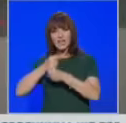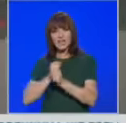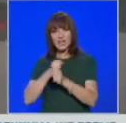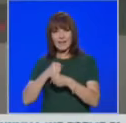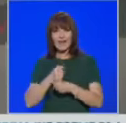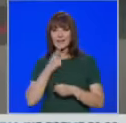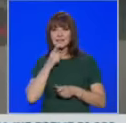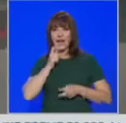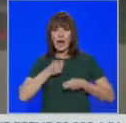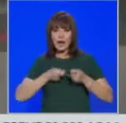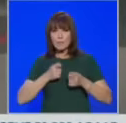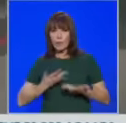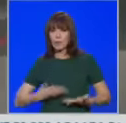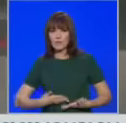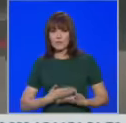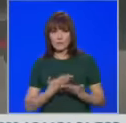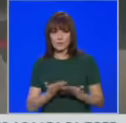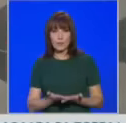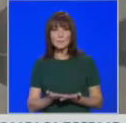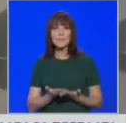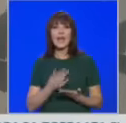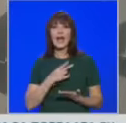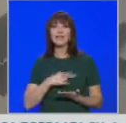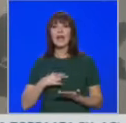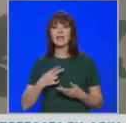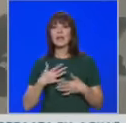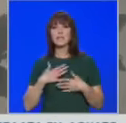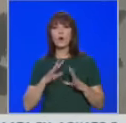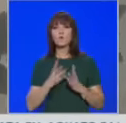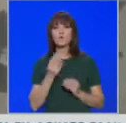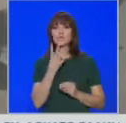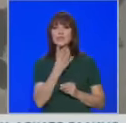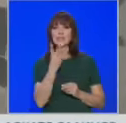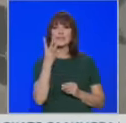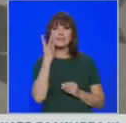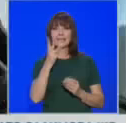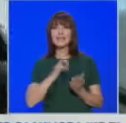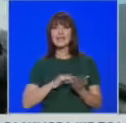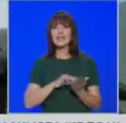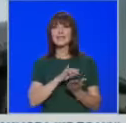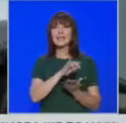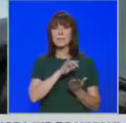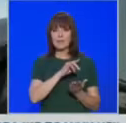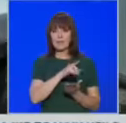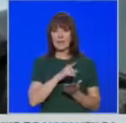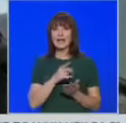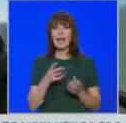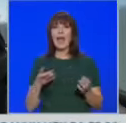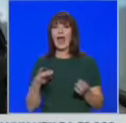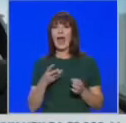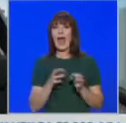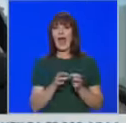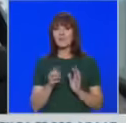заяви украинският министър на отбраната Олексий Резников. Дания има общо 43 изтребителя F-16, но страната прави преход